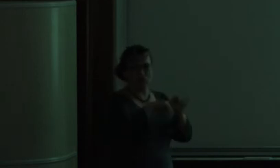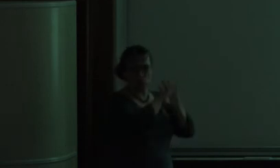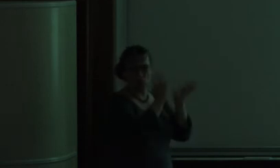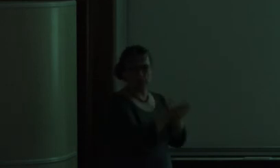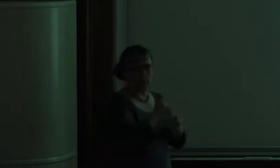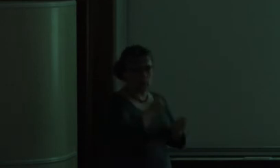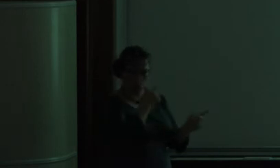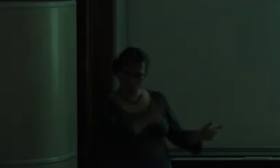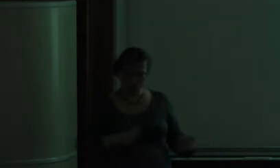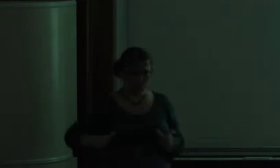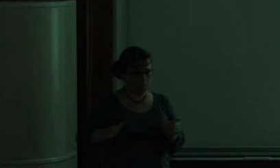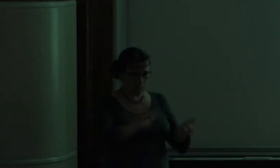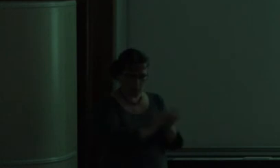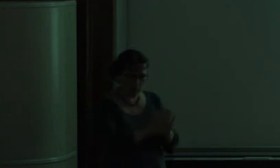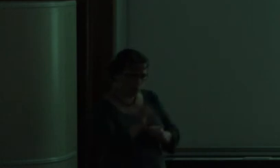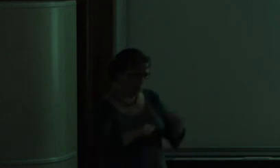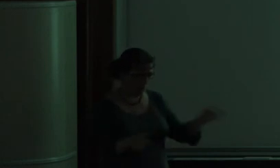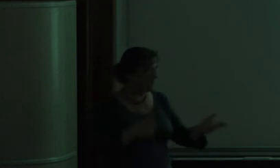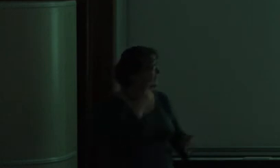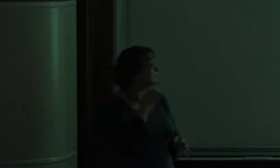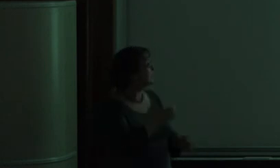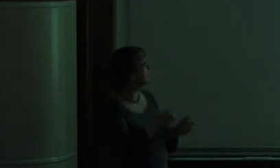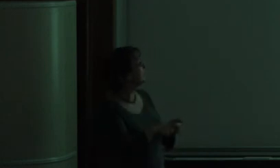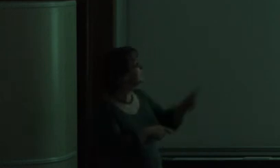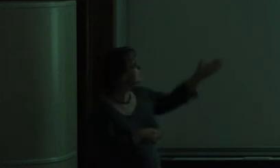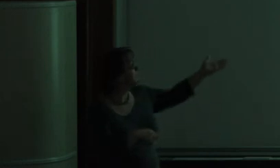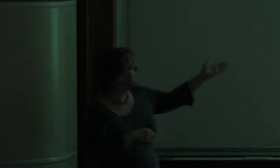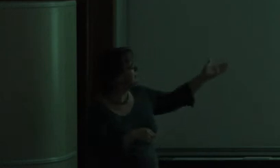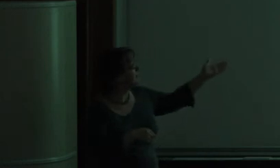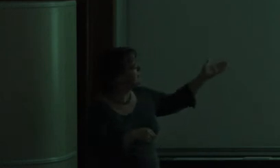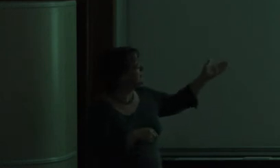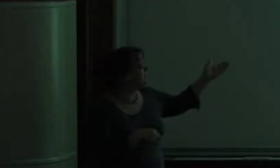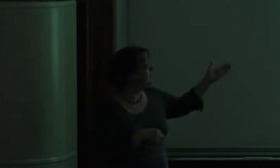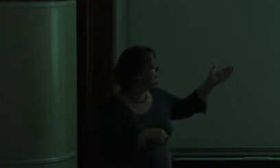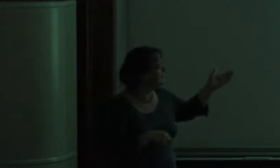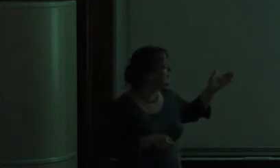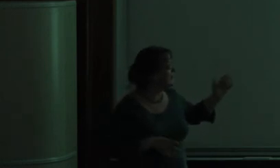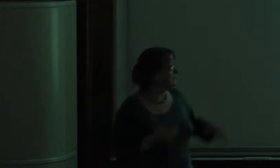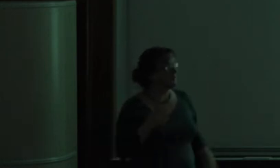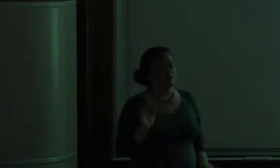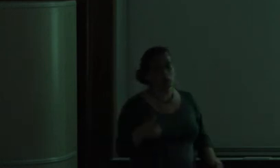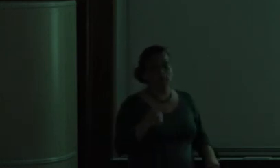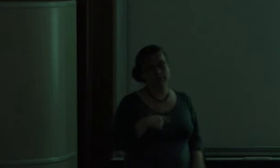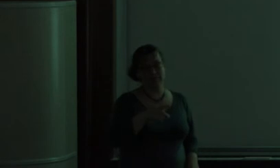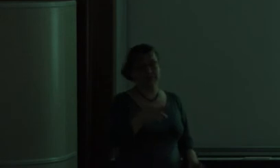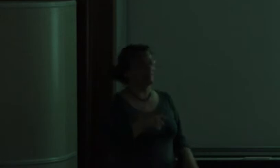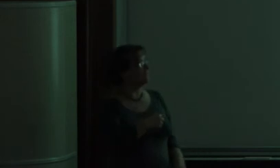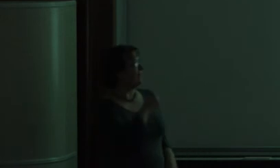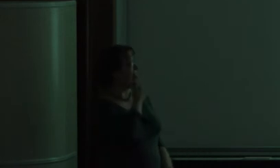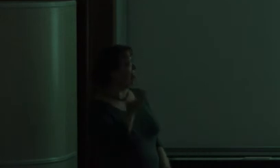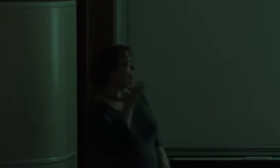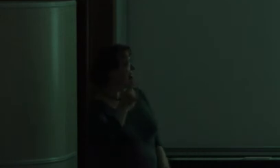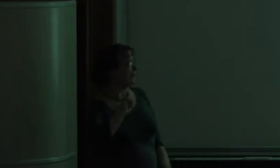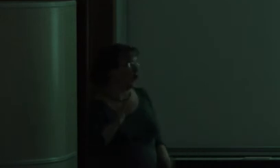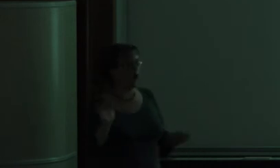train de maîtriser tout. Vous avez l'impression d'avoir le style comme cet enfant des années 90 qui croyait qu'il avait le style. Mais vous êtes tout seul devant votre ordi. Il ne faut pas déconner, hein, vous êtes un programmeur. Mais quand